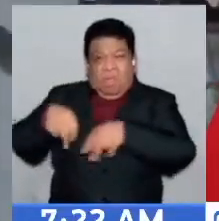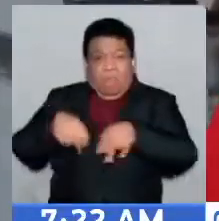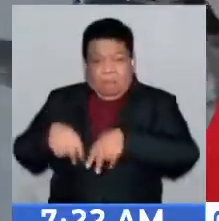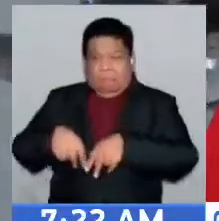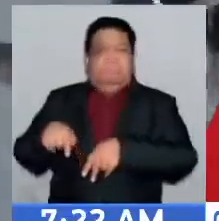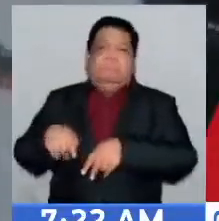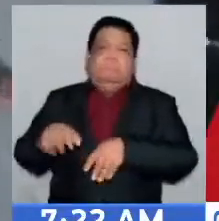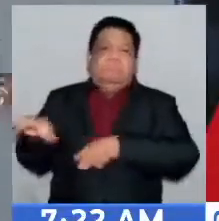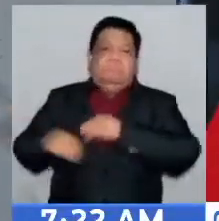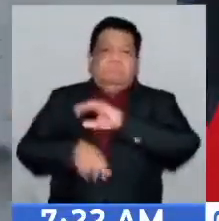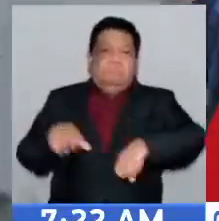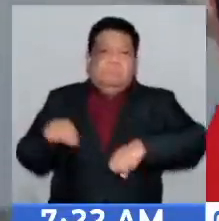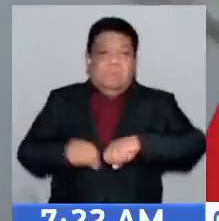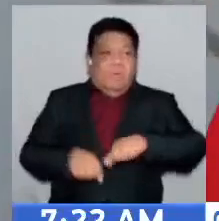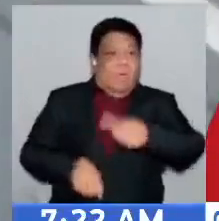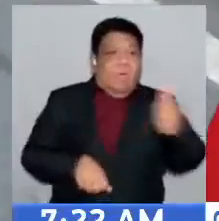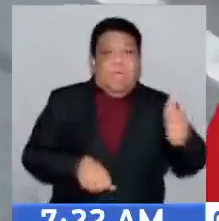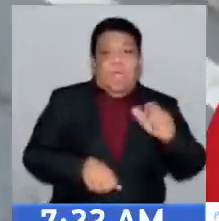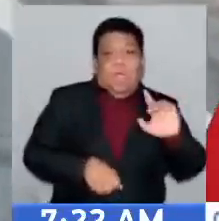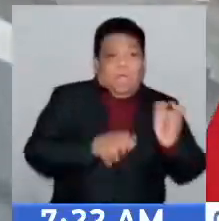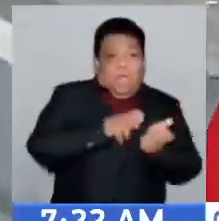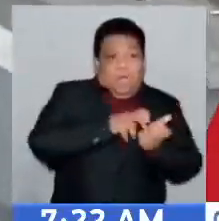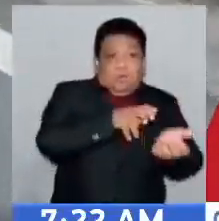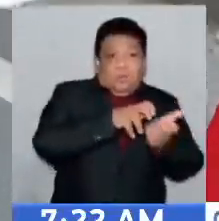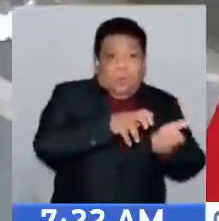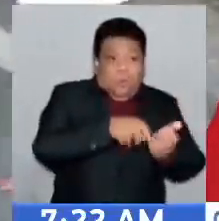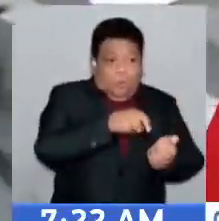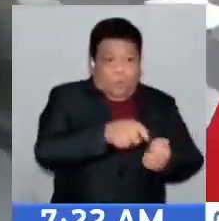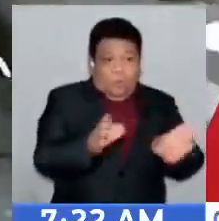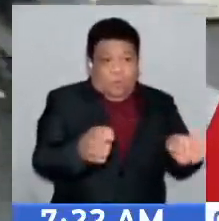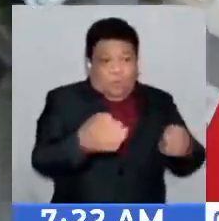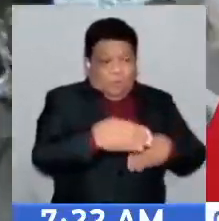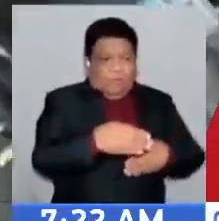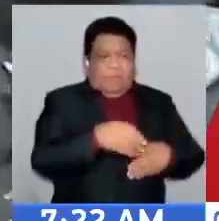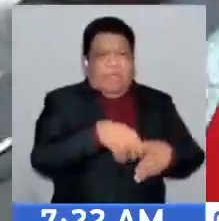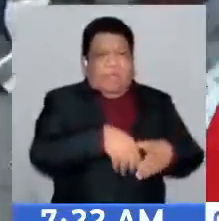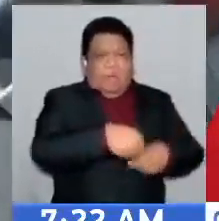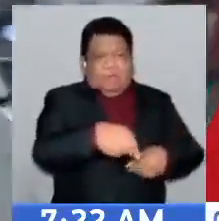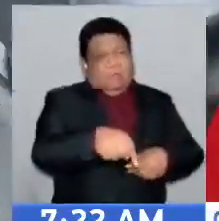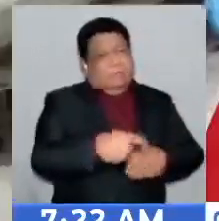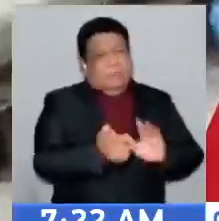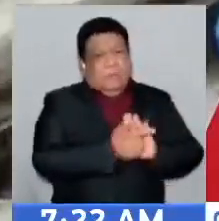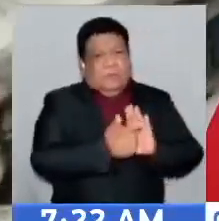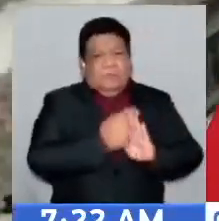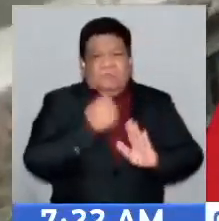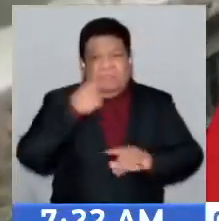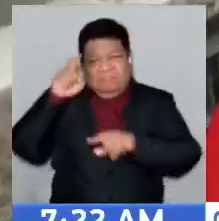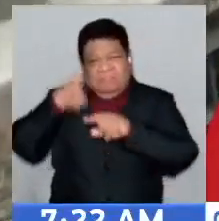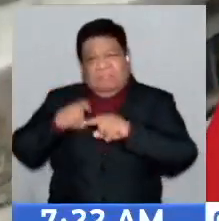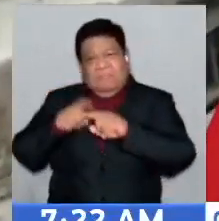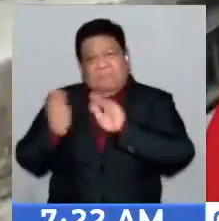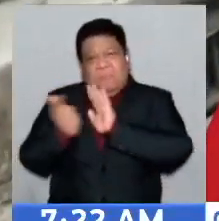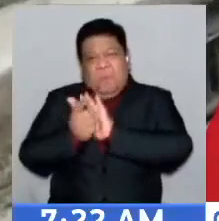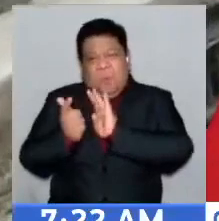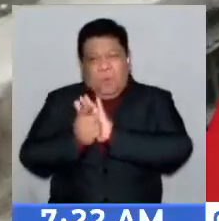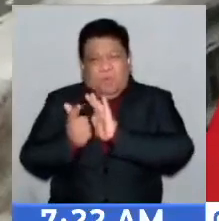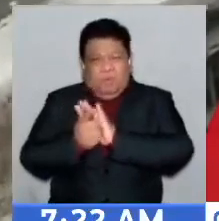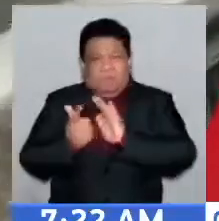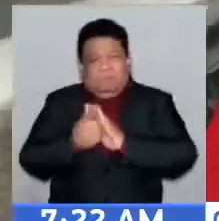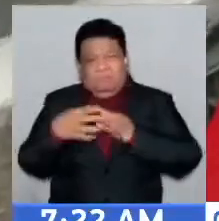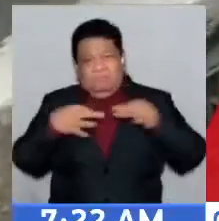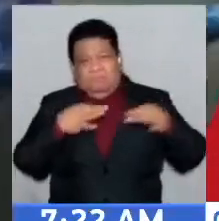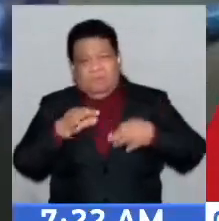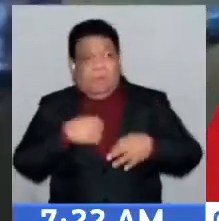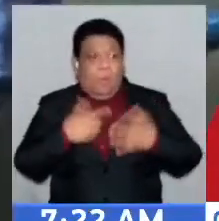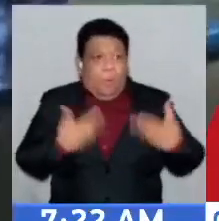na nasa sidewalk. Paliwanag ng may-ari, bawal daw kasi sa kanilang inuupahan ang aso. Ayaw naman daw niya itong mawala sa kanya kaya sa bangketa